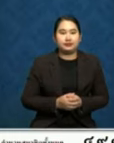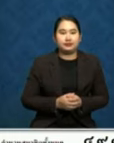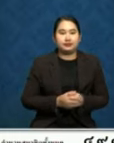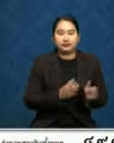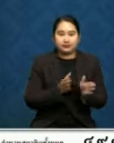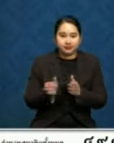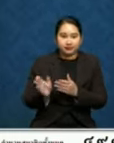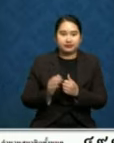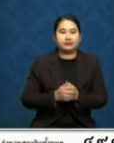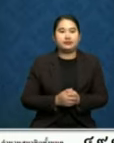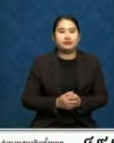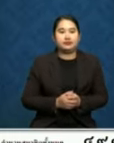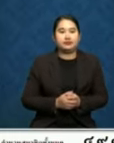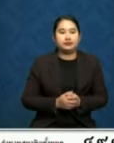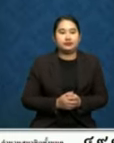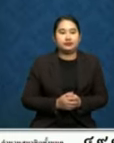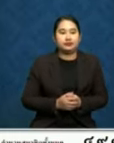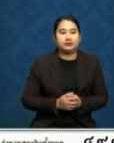ไลด์ถัดไปค่ะ